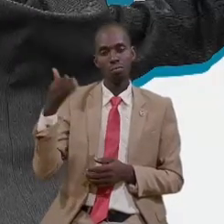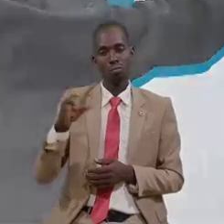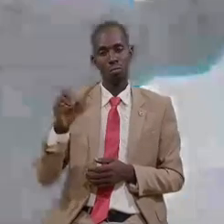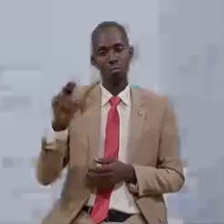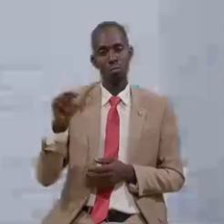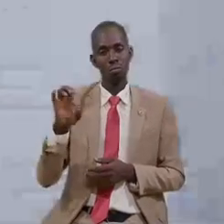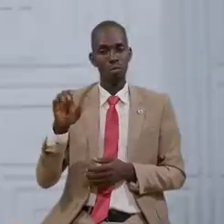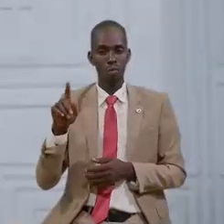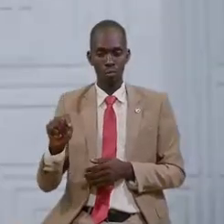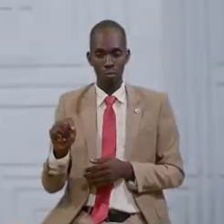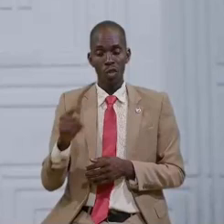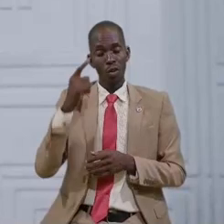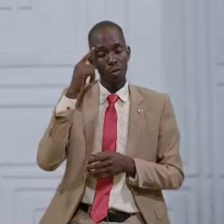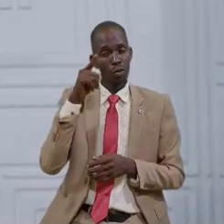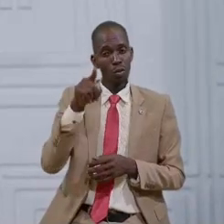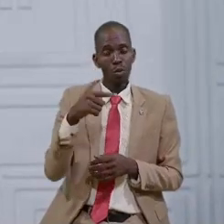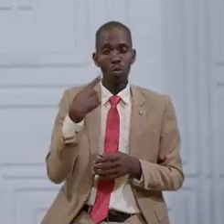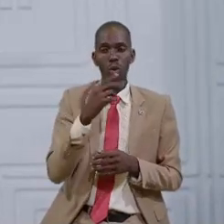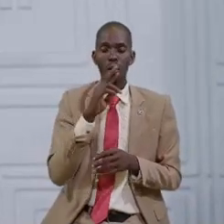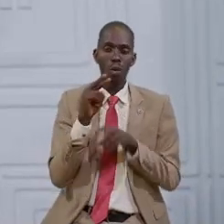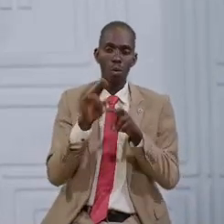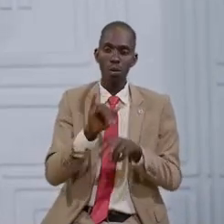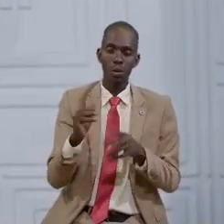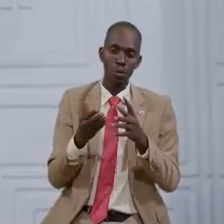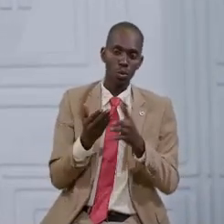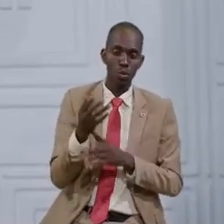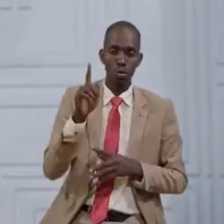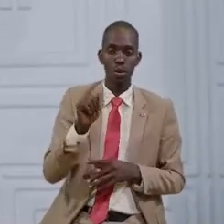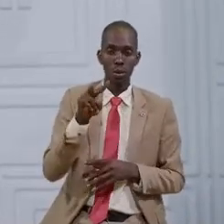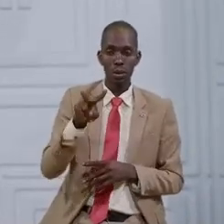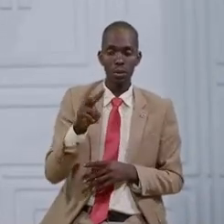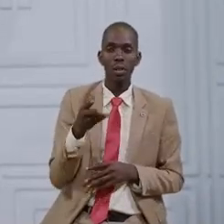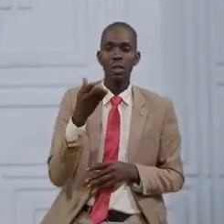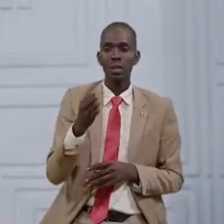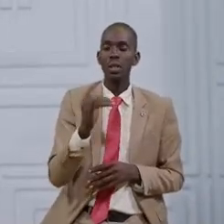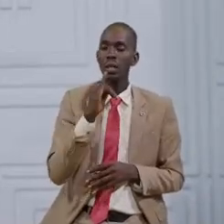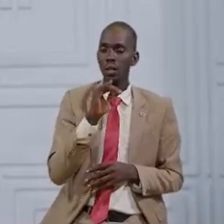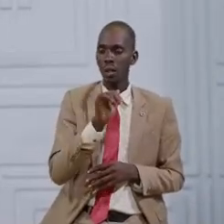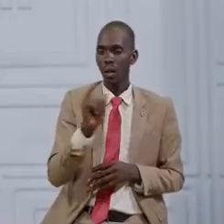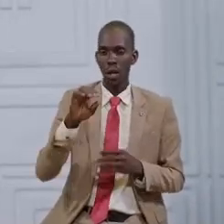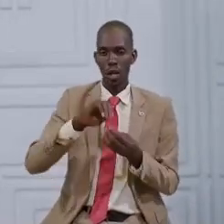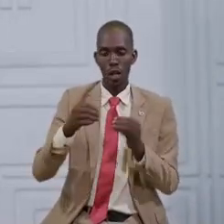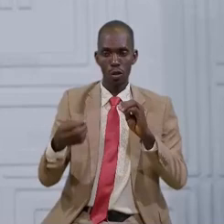là-bas, et vous remplissez toutes les informations où vous nous envoyez